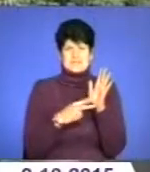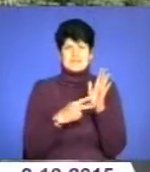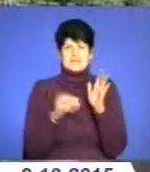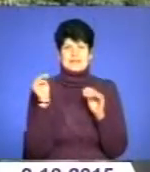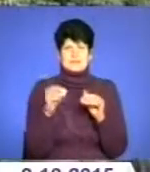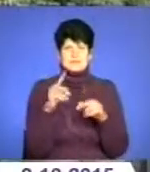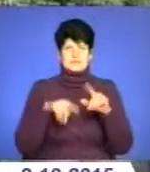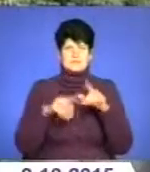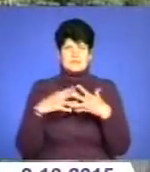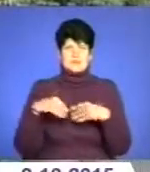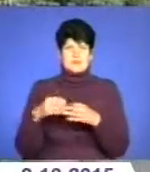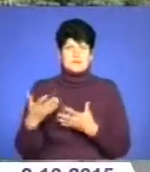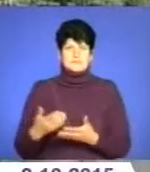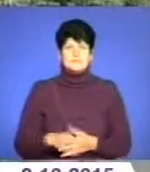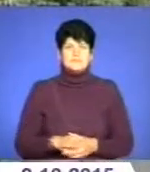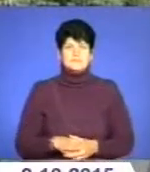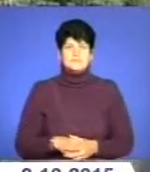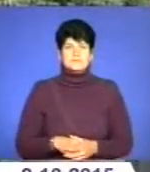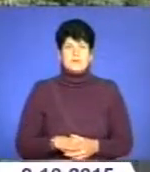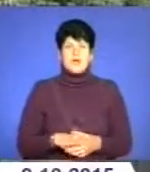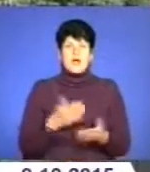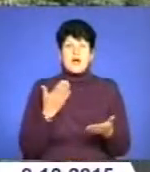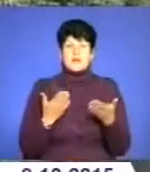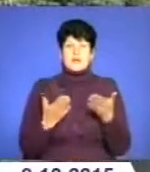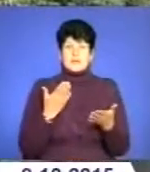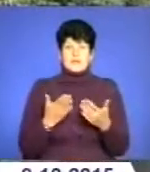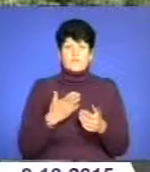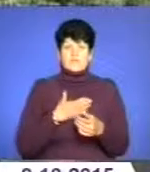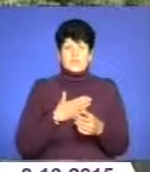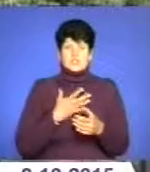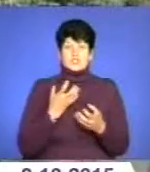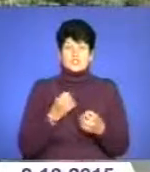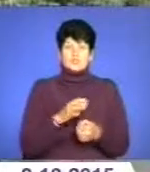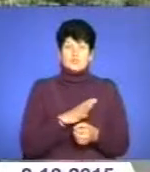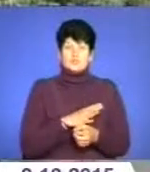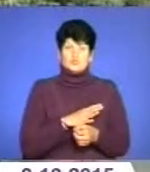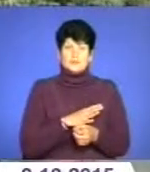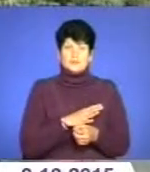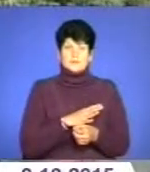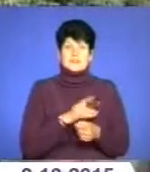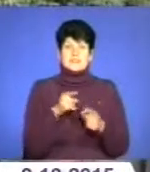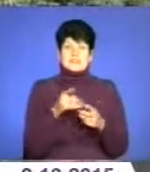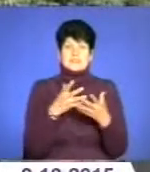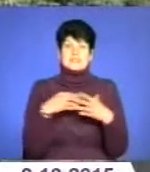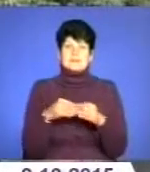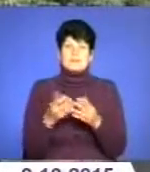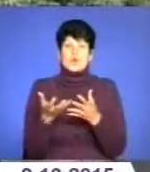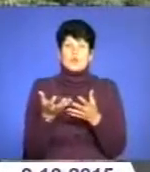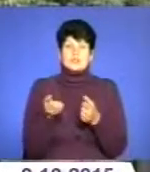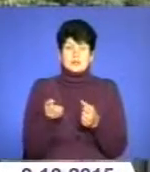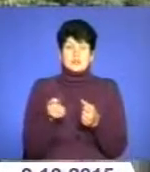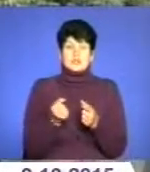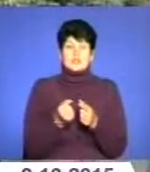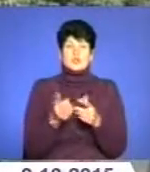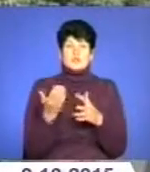родинам. Значить, але в наші були ті сім'ї, які отримали субсидію в опалювальний